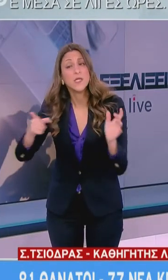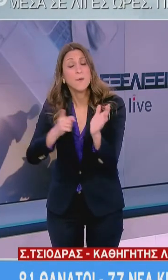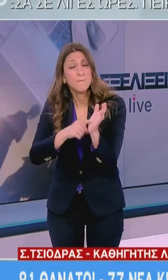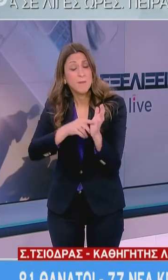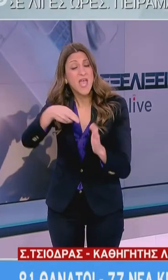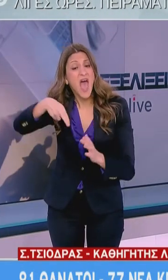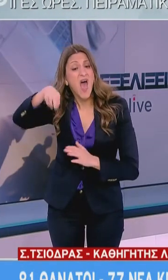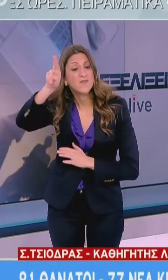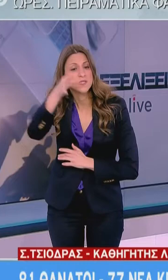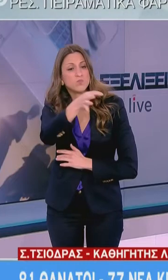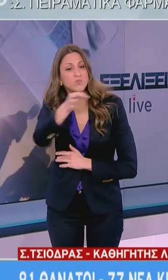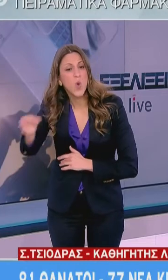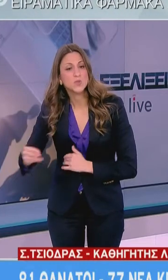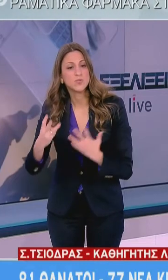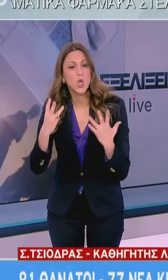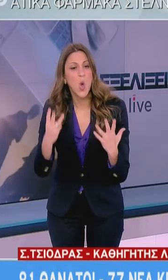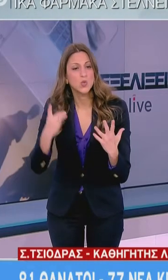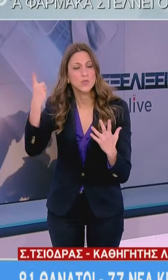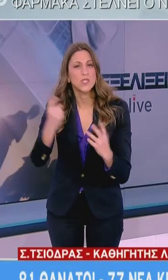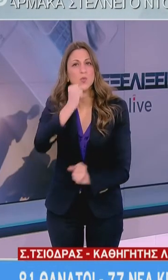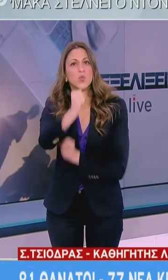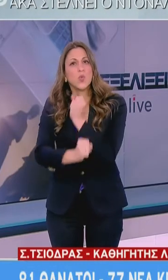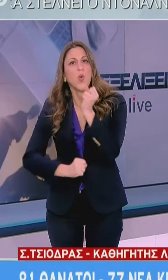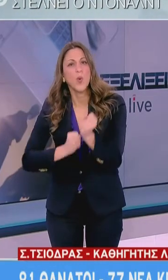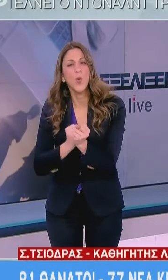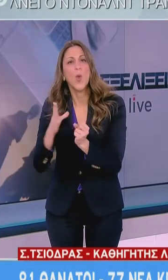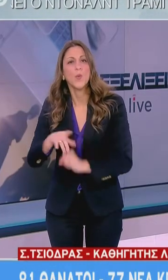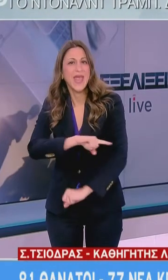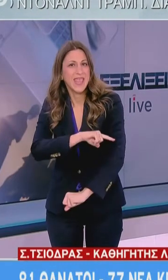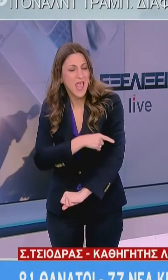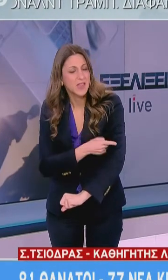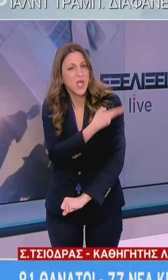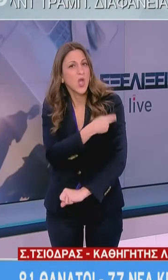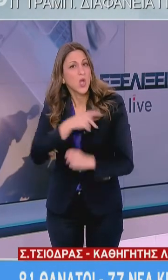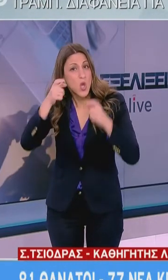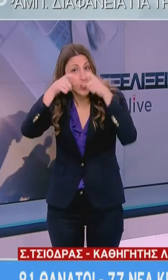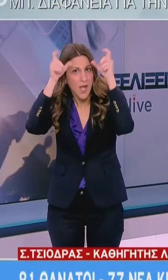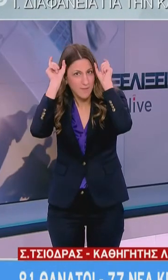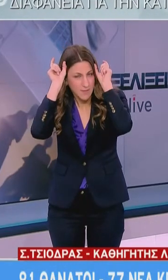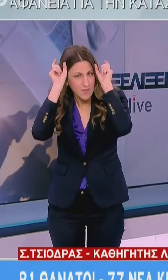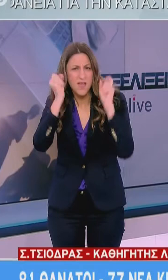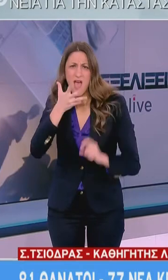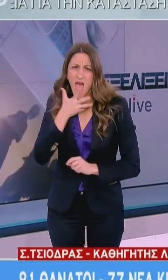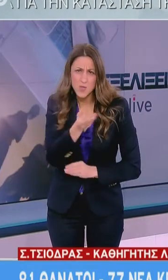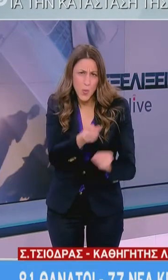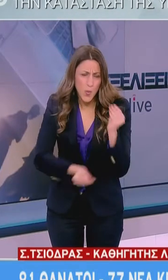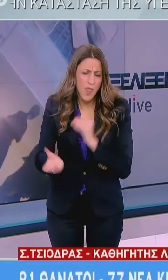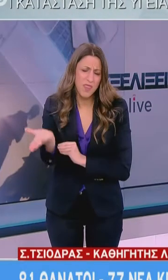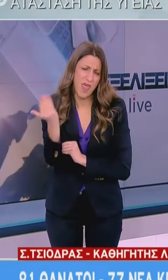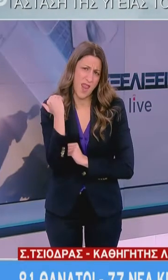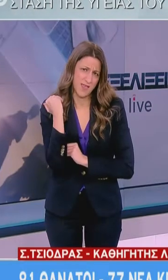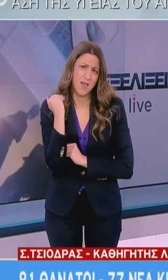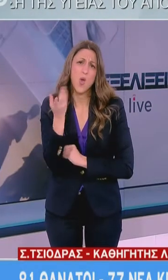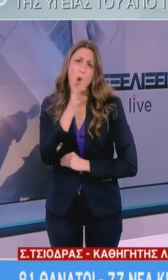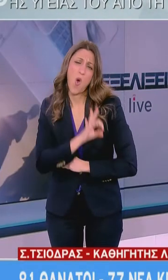όρο 8% ετησίως, το οποίο μάλιστα θα έχει και μικρό κόστος για την παγκόσμια υγεία. Η Παγκόσμια ημέρα